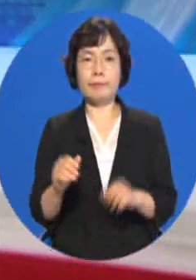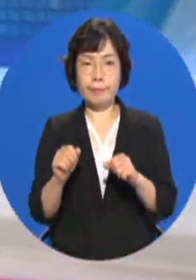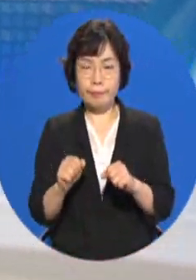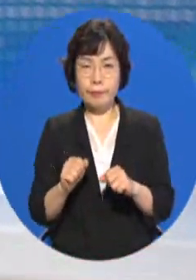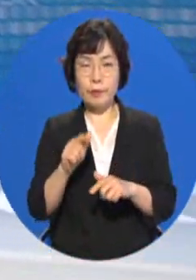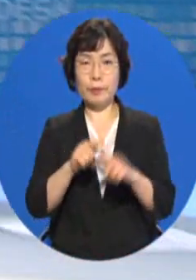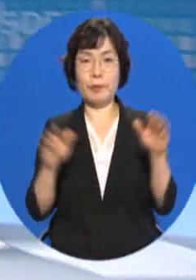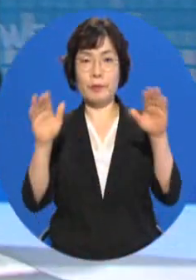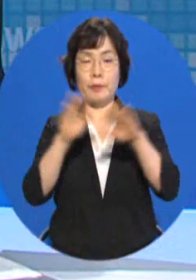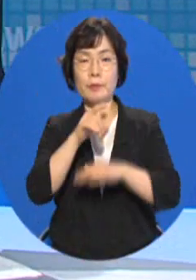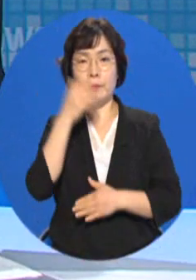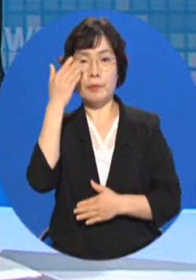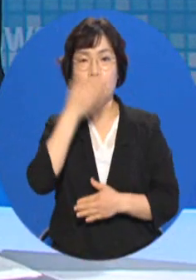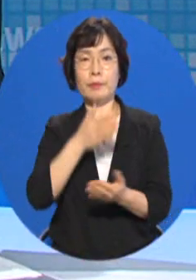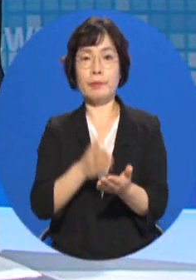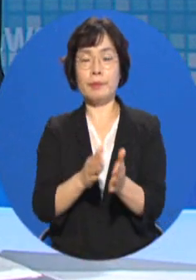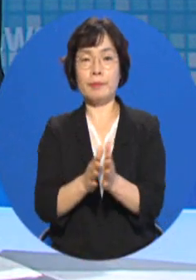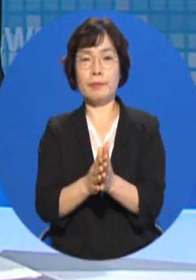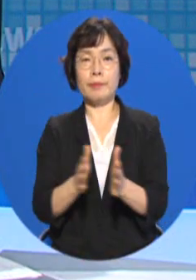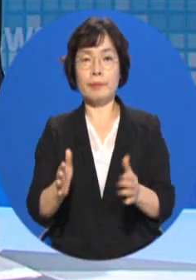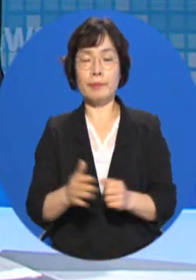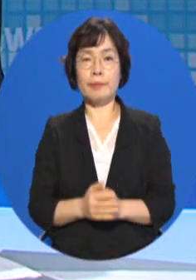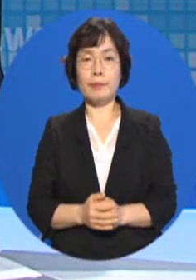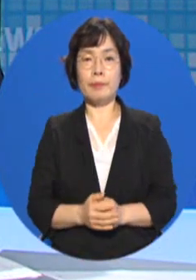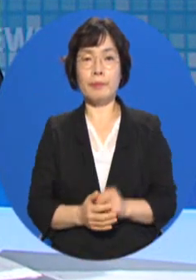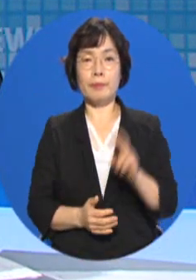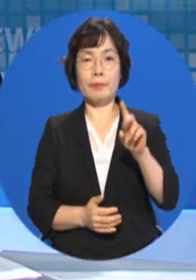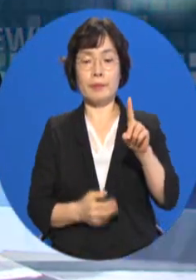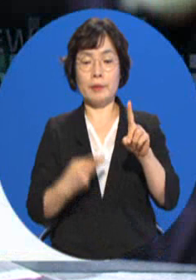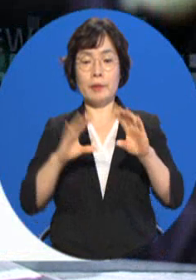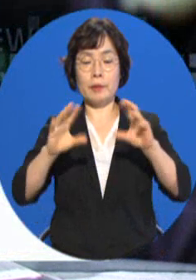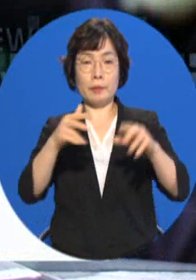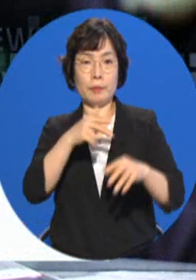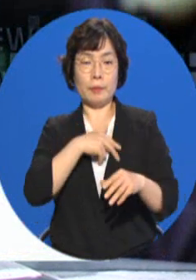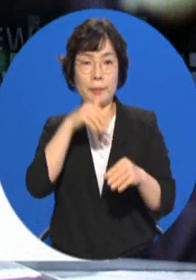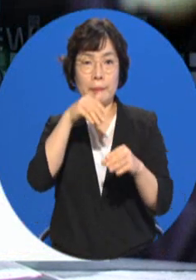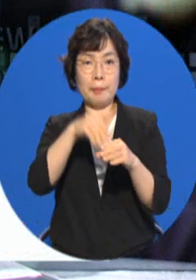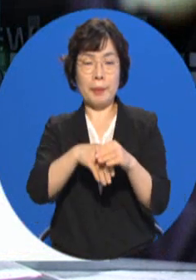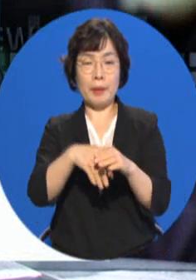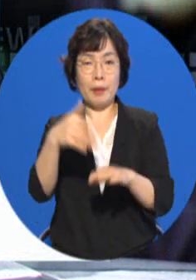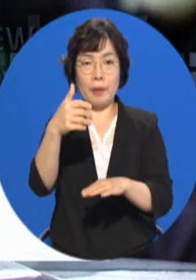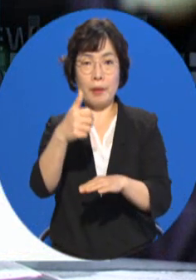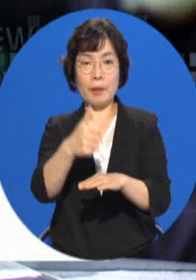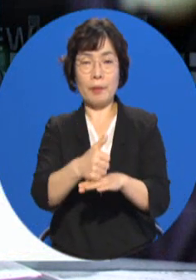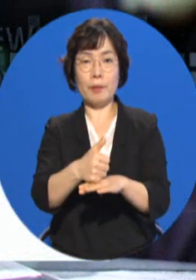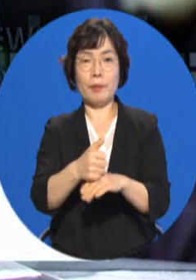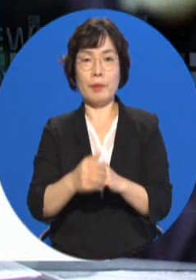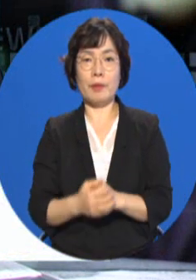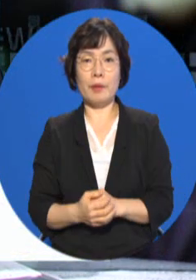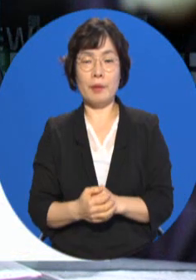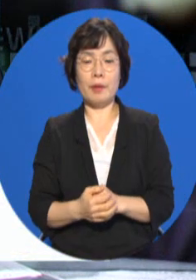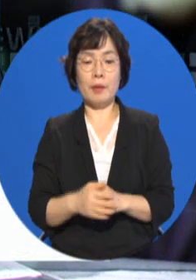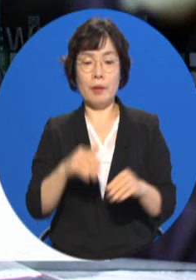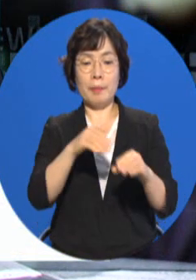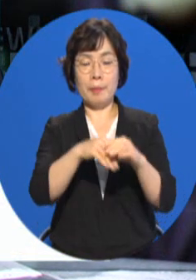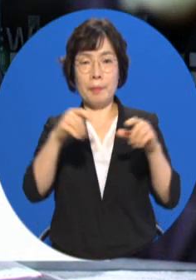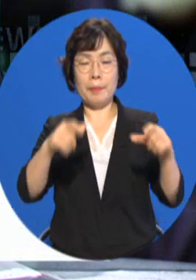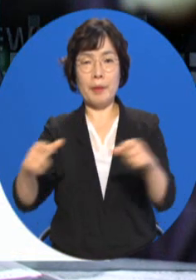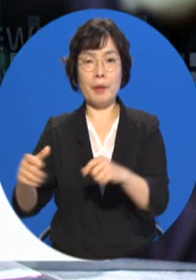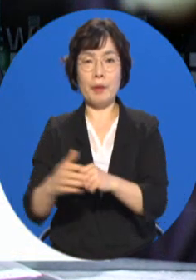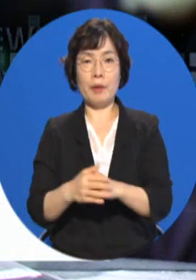안녕하십니까. 목요일 밤 여수MBC 뉴스데스크입니다. 제21대 국회의원 선거 개표가 끝나고 각